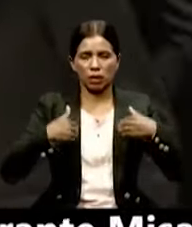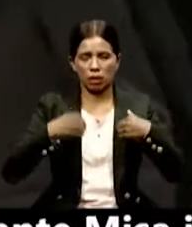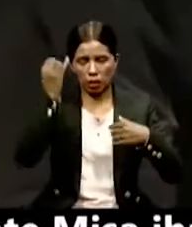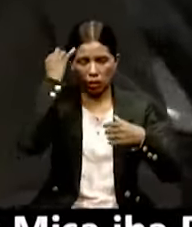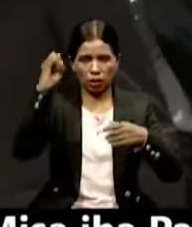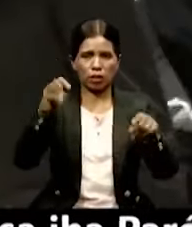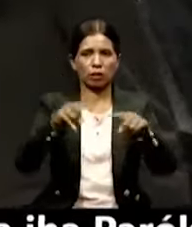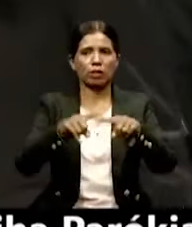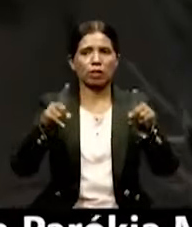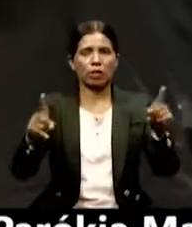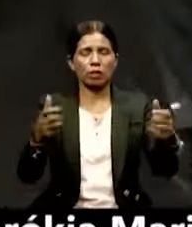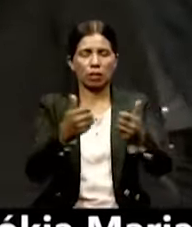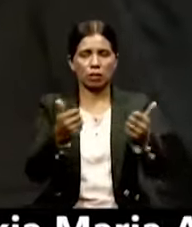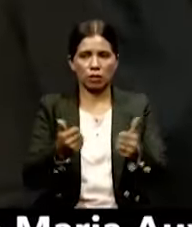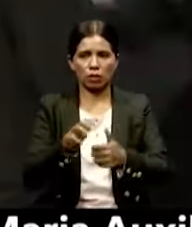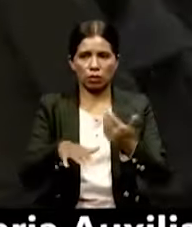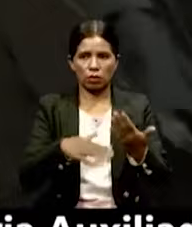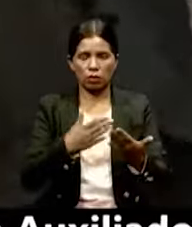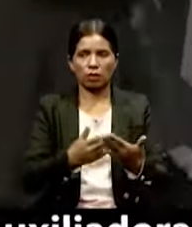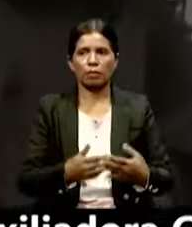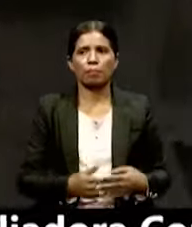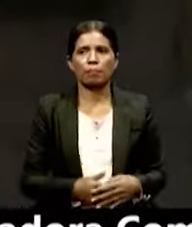nebe diferente entre asosiasaun sira.